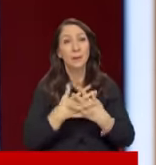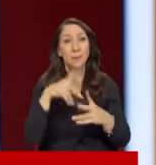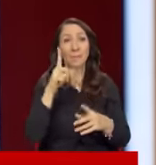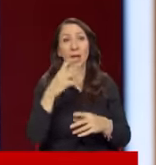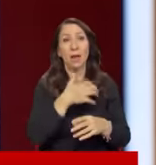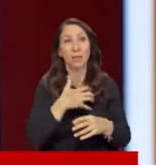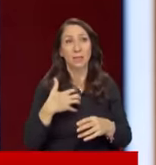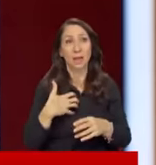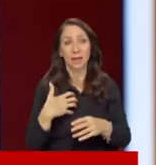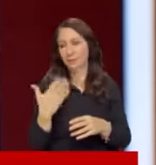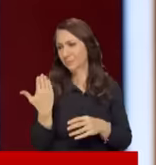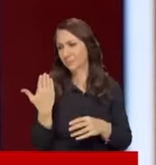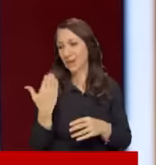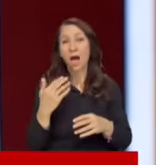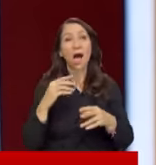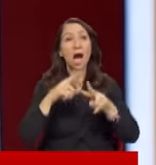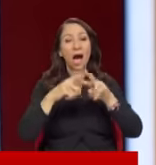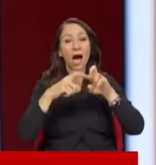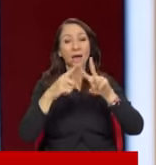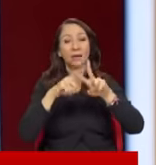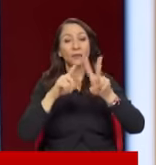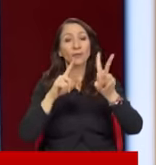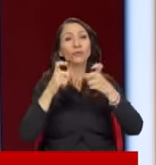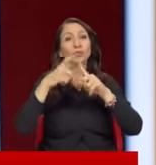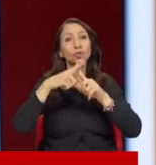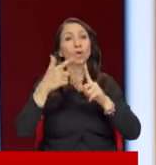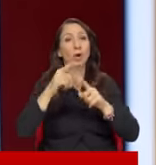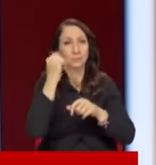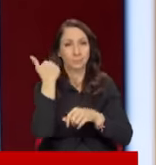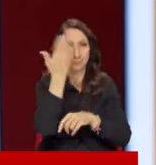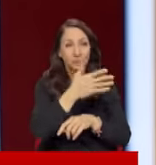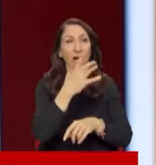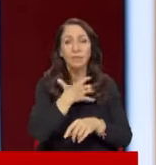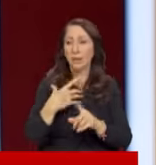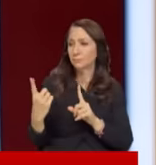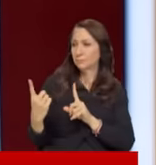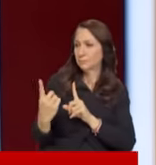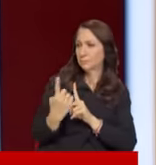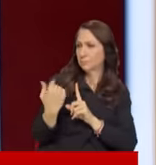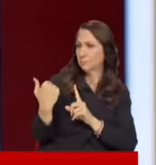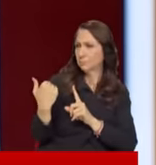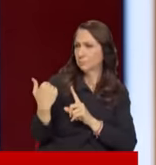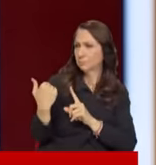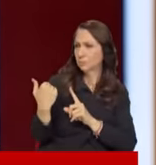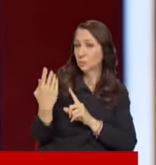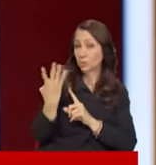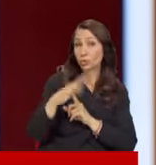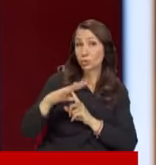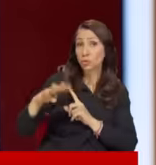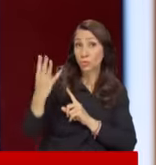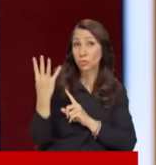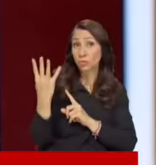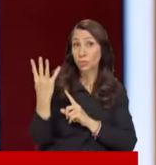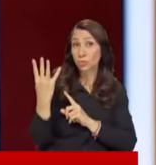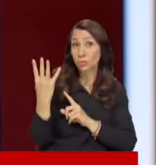e Geçenlerde Arnavut Köy'e gittim E bir anne yanıma geldi e d tane çocuğu var